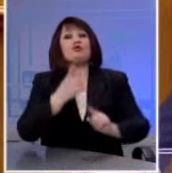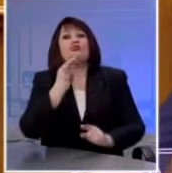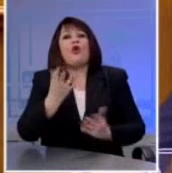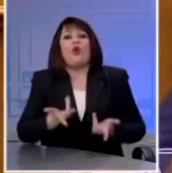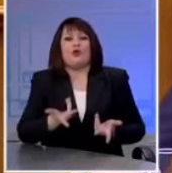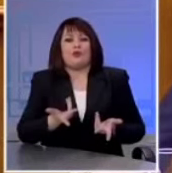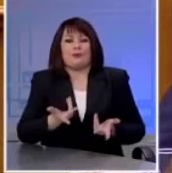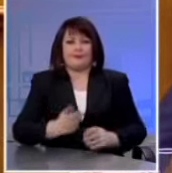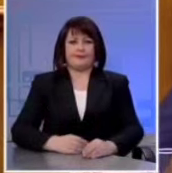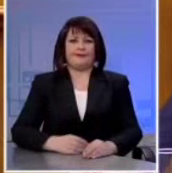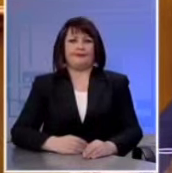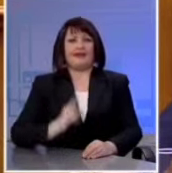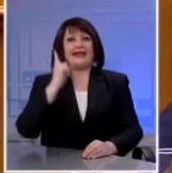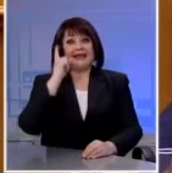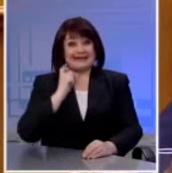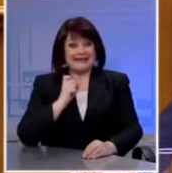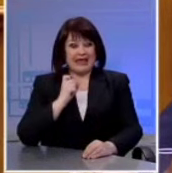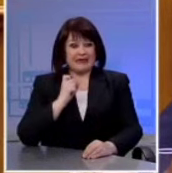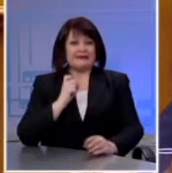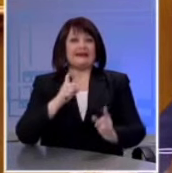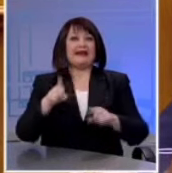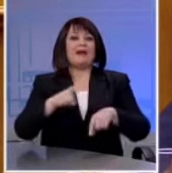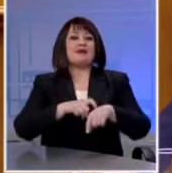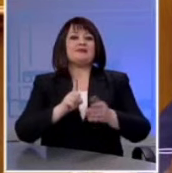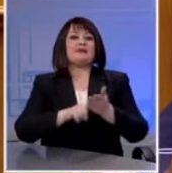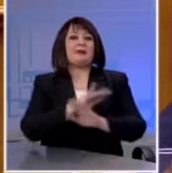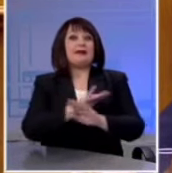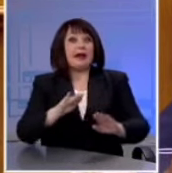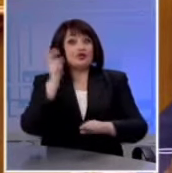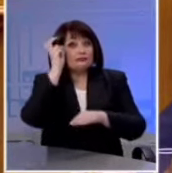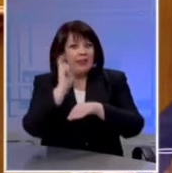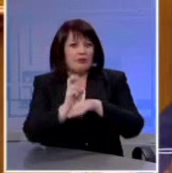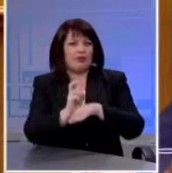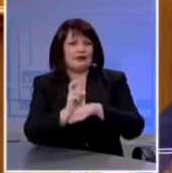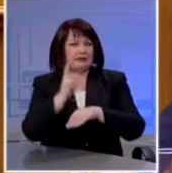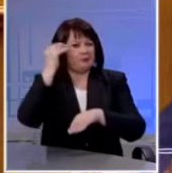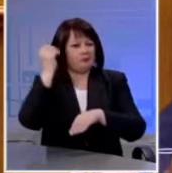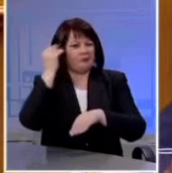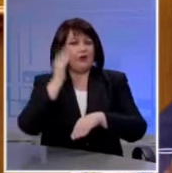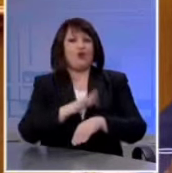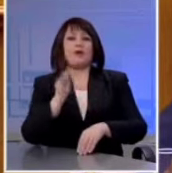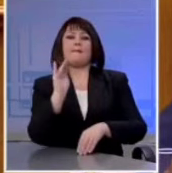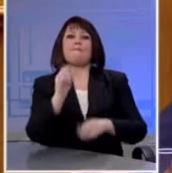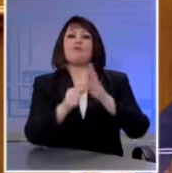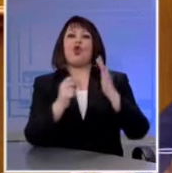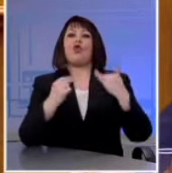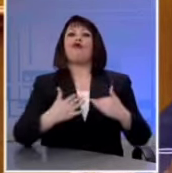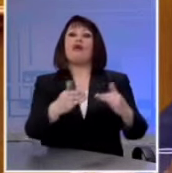Αλλά ξέρετε, αυτή η τεχνολογία της λύθης πρέπει κάποια στιγμή να τελειώσει. Με πρότασή μου προς τον Πρόεδρο της